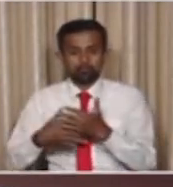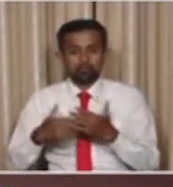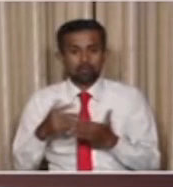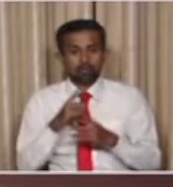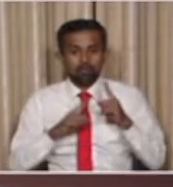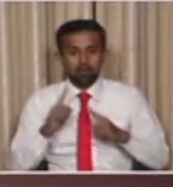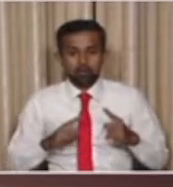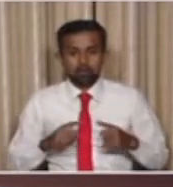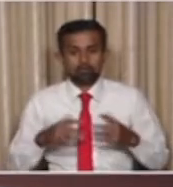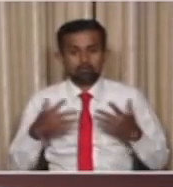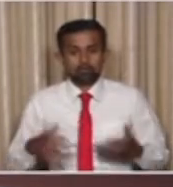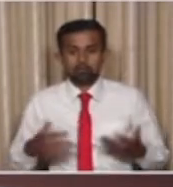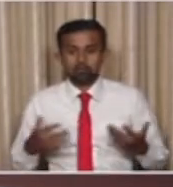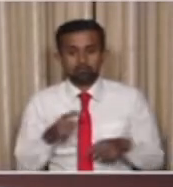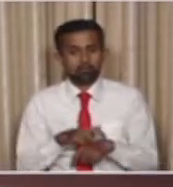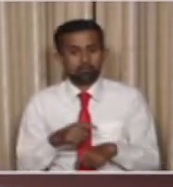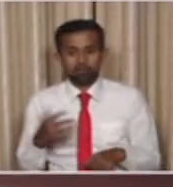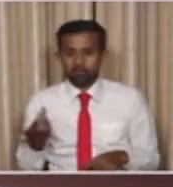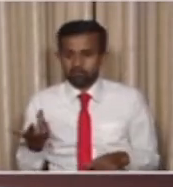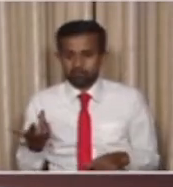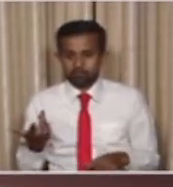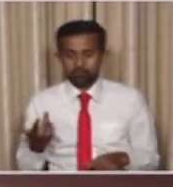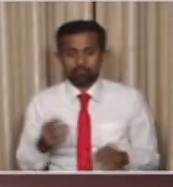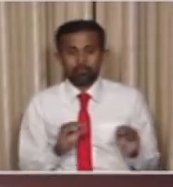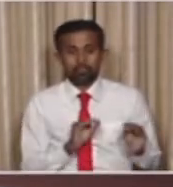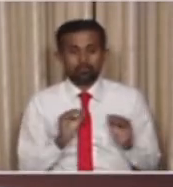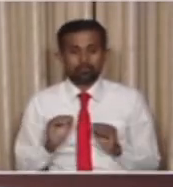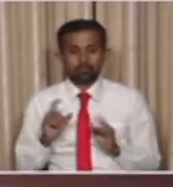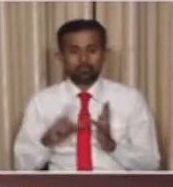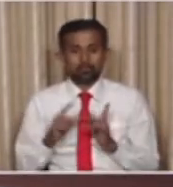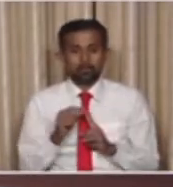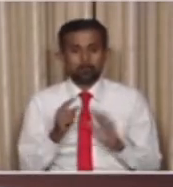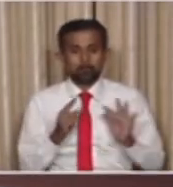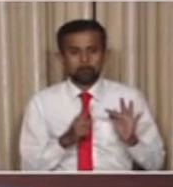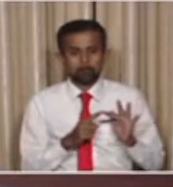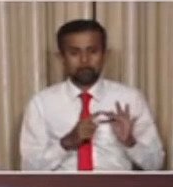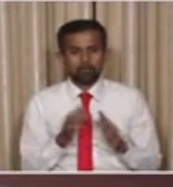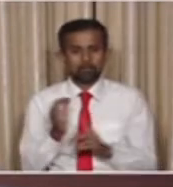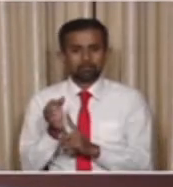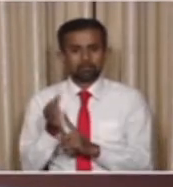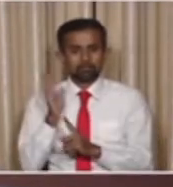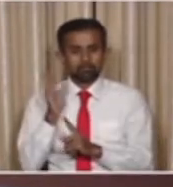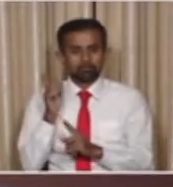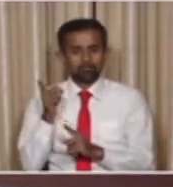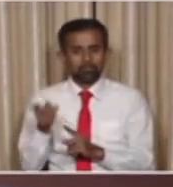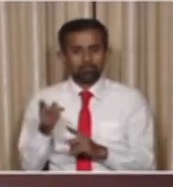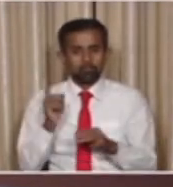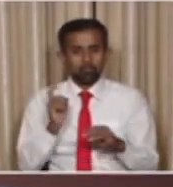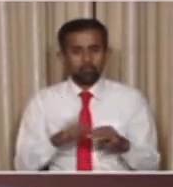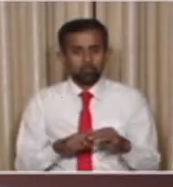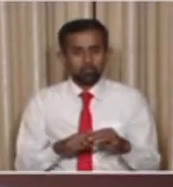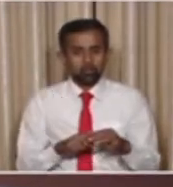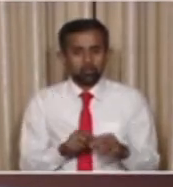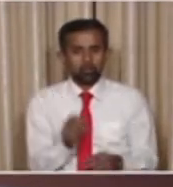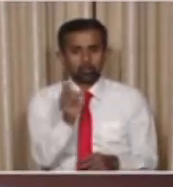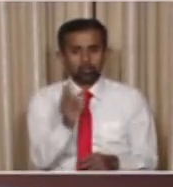කරලා අවසන් කරන්න බැරි වුණ නිසා. හැබැයි ඊට පස්සේ කෝප් සභාවේ සභාපතිවරයා පිළිබඳ මතුවෙච්ච ප්‍රශ්නයක් මත